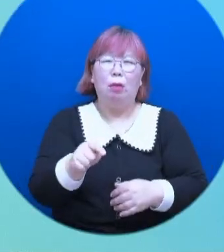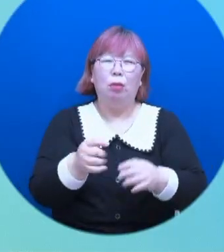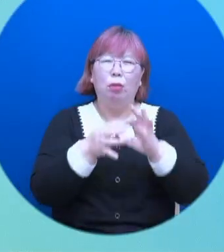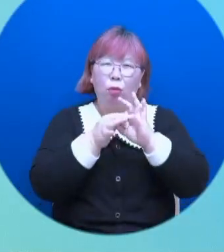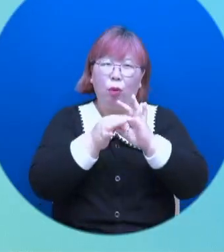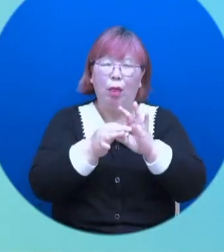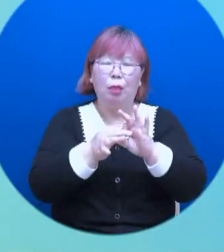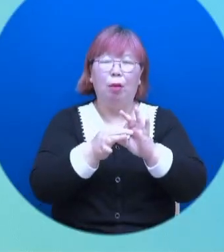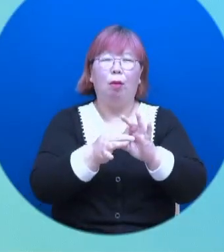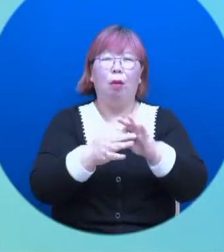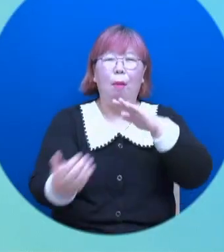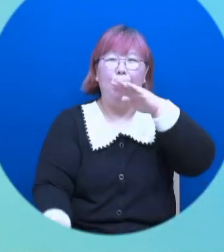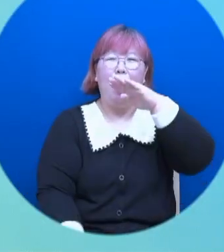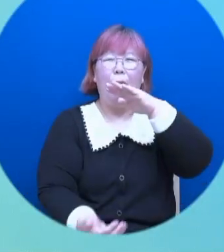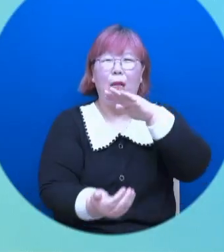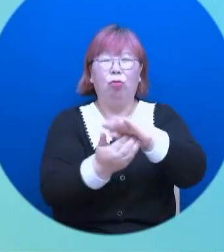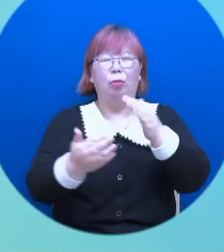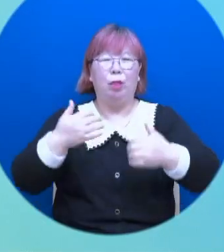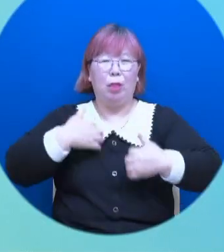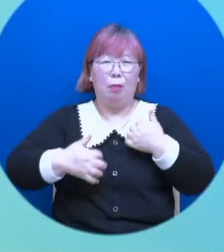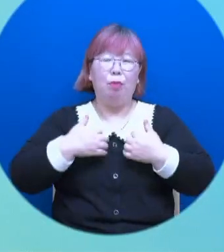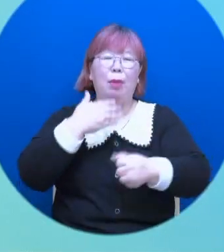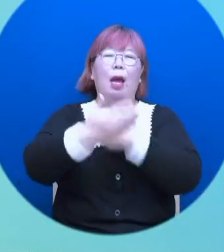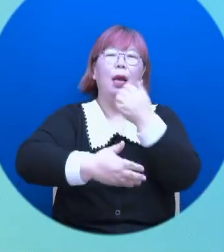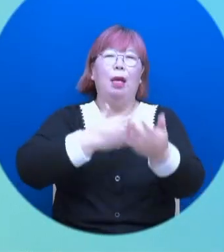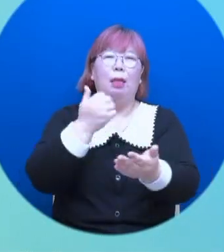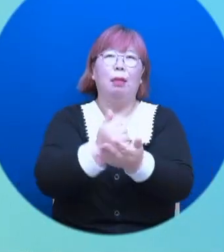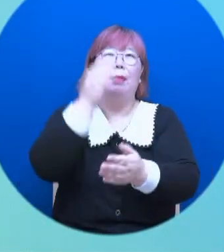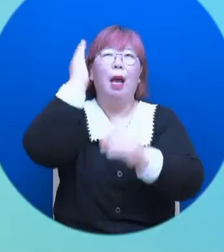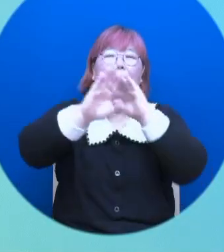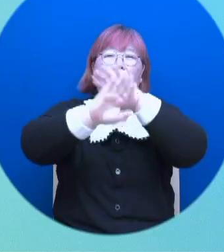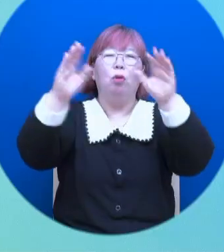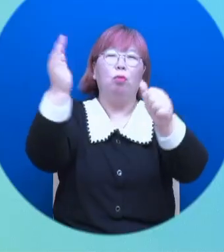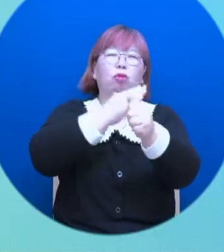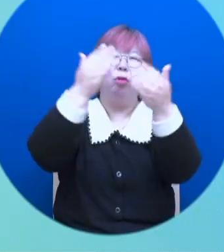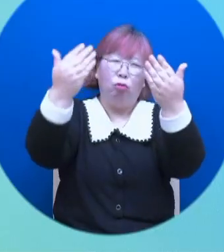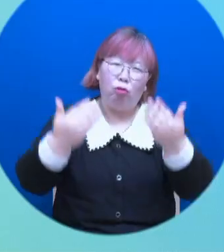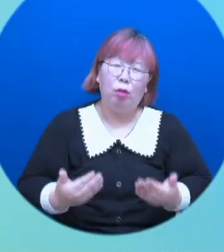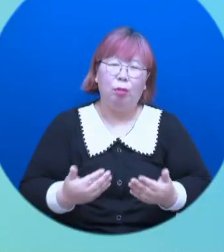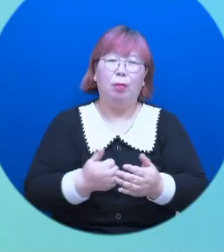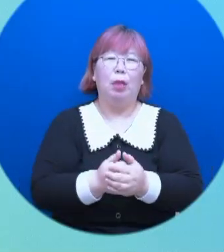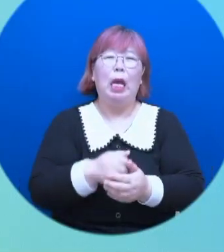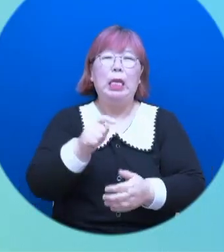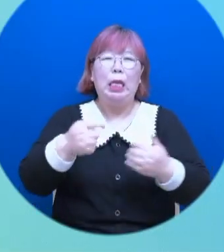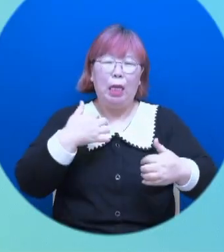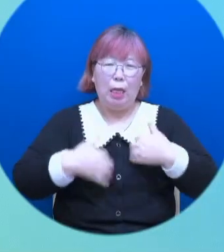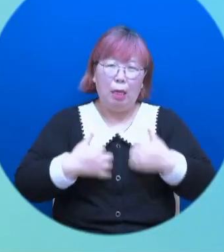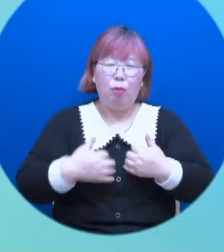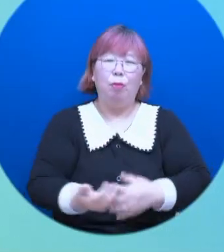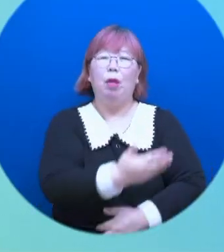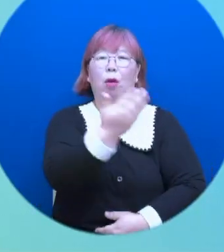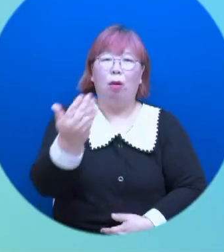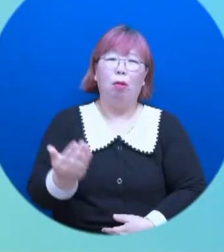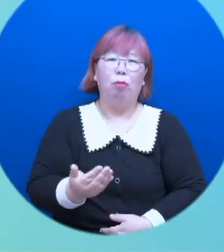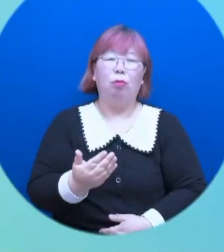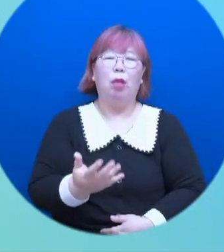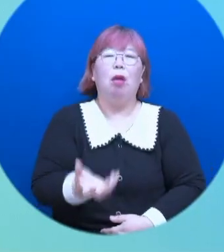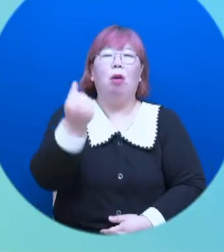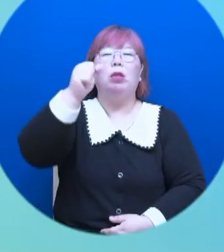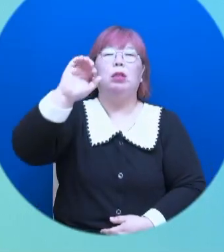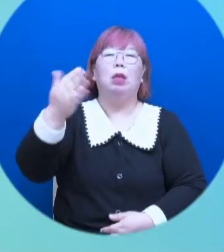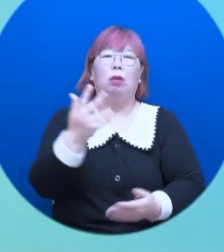없는 기쁨이 하늘로부터 주어진다는 사실입니다. 이 기쁨이 여러분의 것이 될 것을 주님의